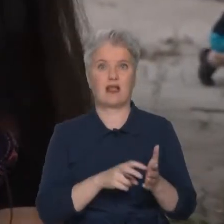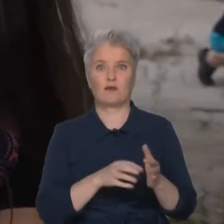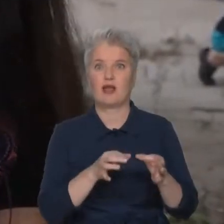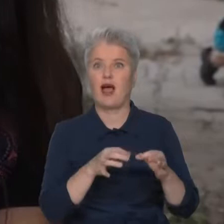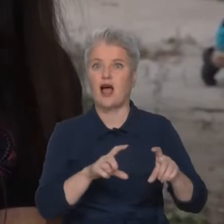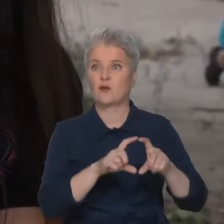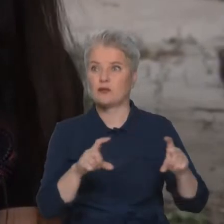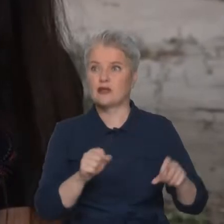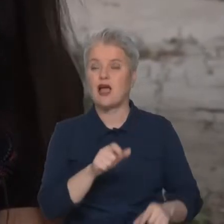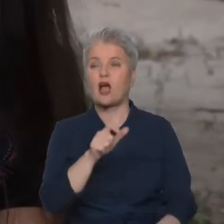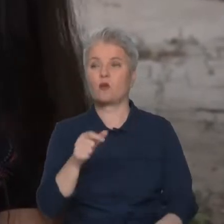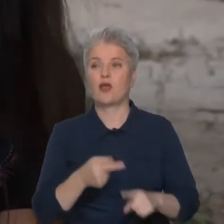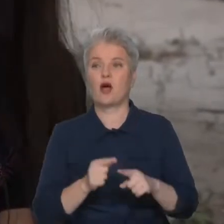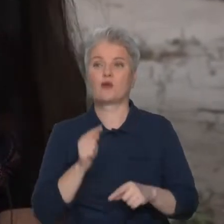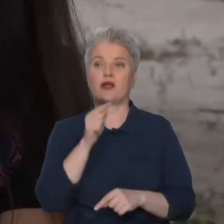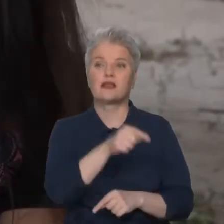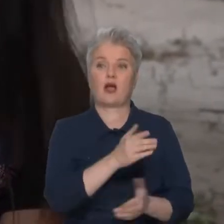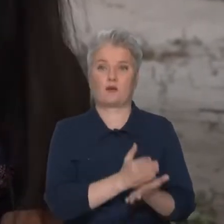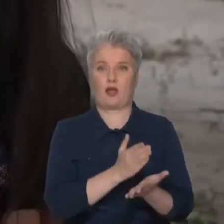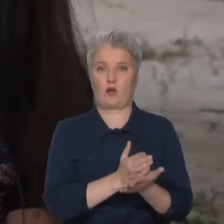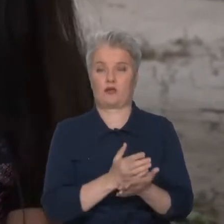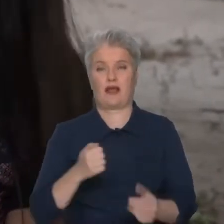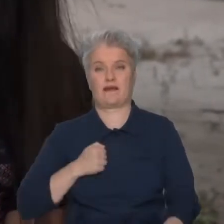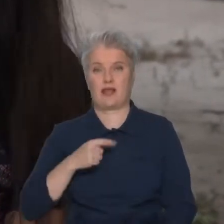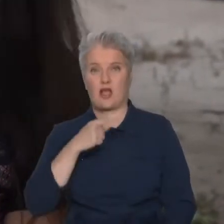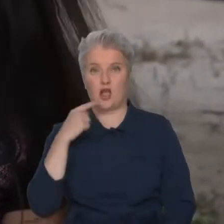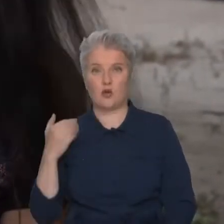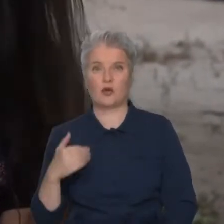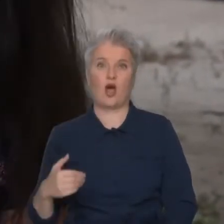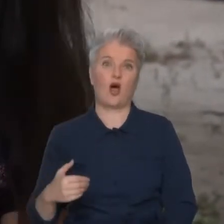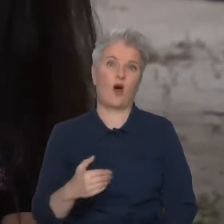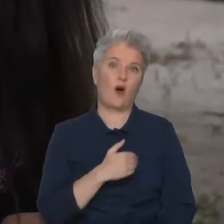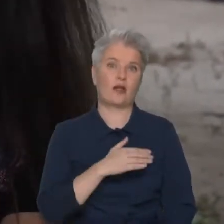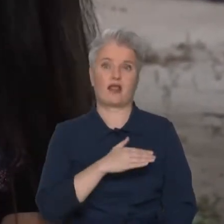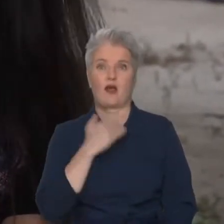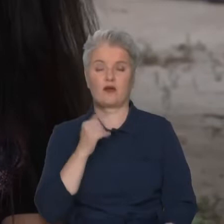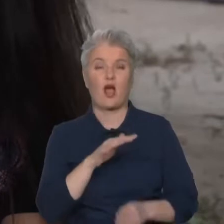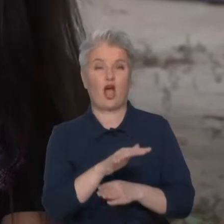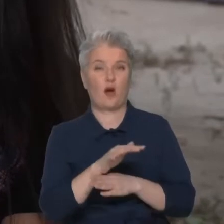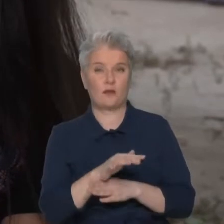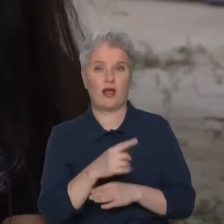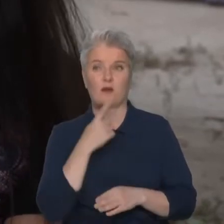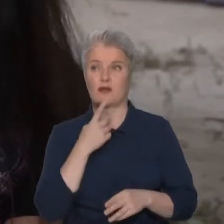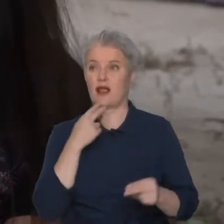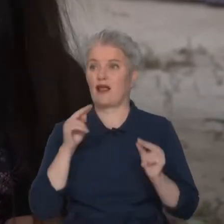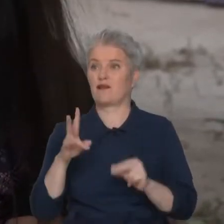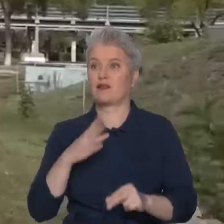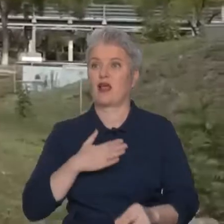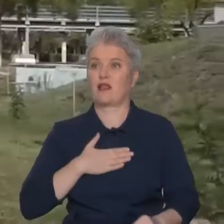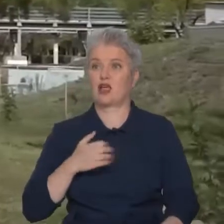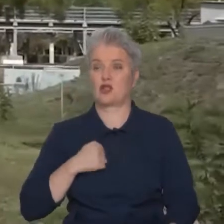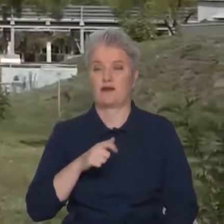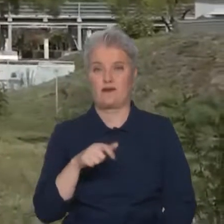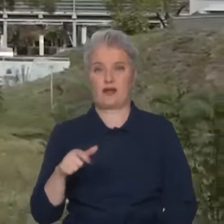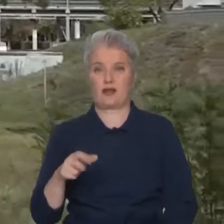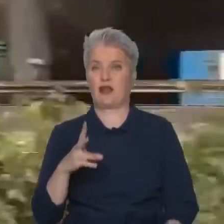люди, які там знаходяться, воєнних русських, які... Хотять, не хочуть, вони її обстрілюють, намагаються це скинути все на наших воєнних.